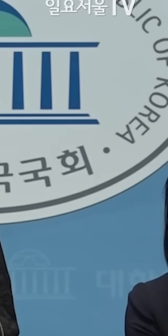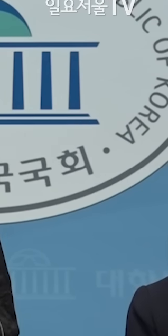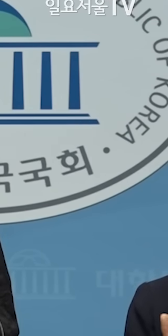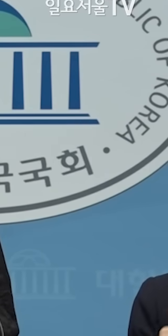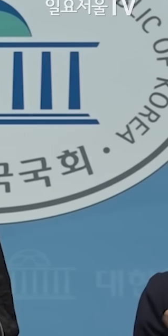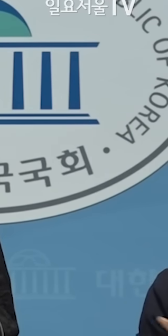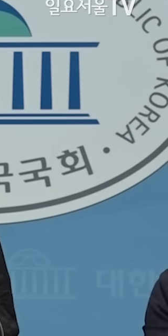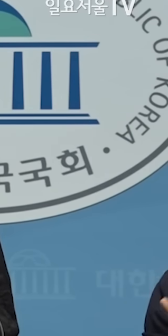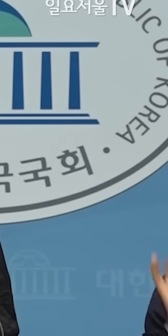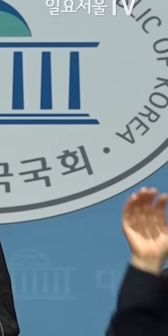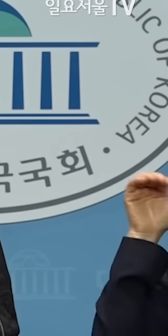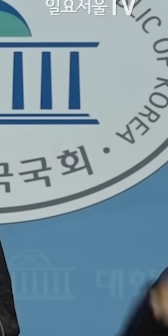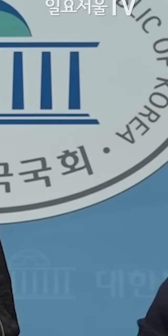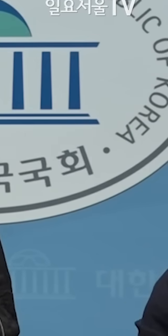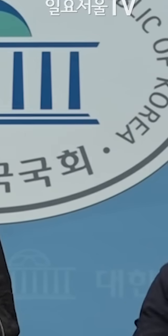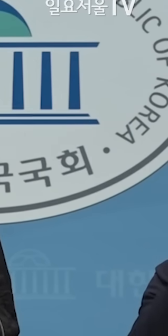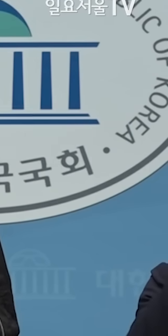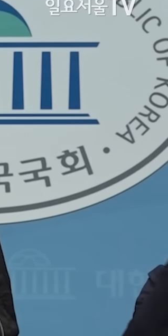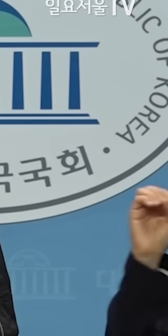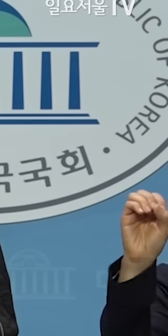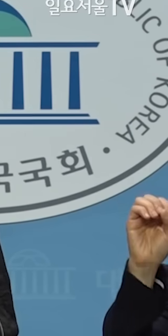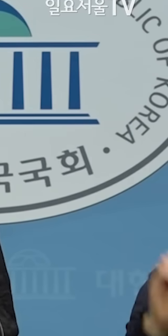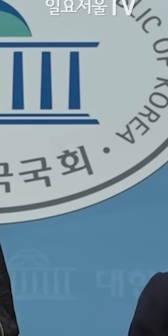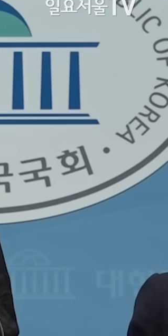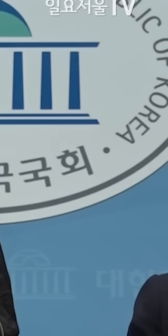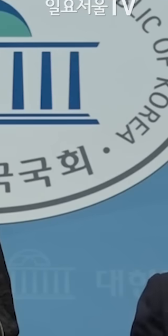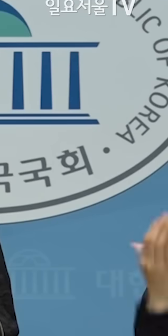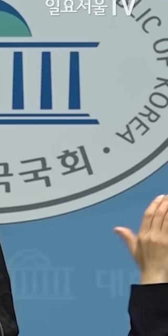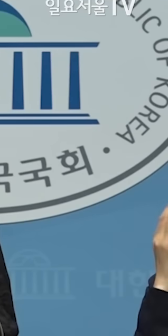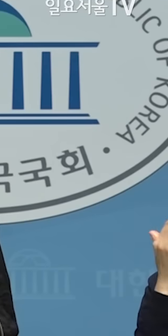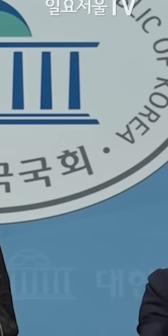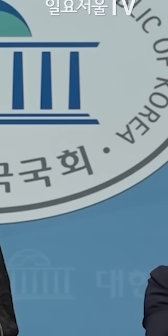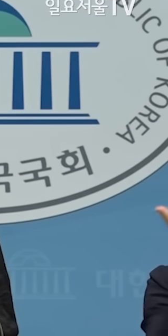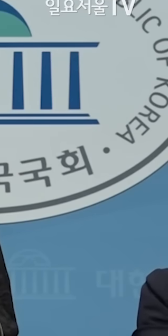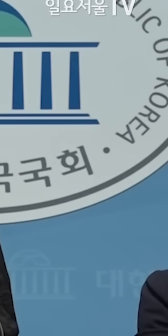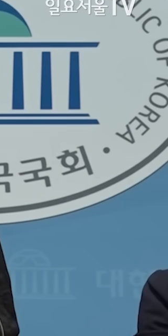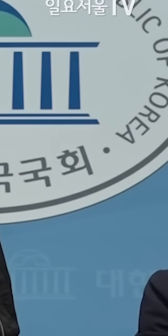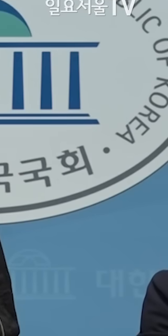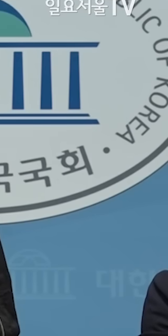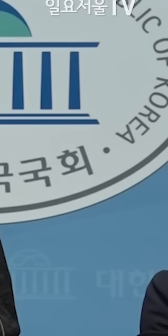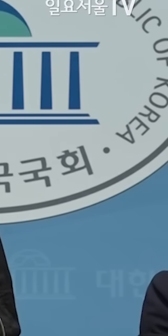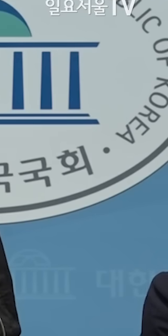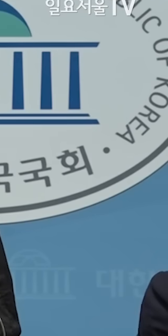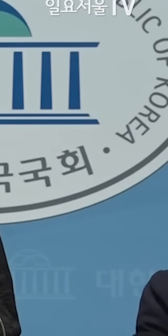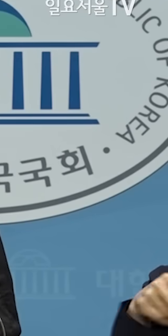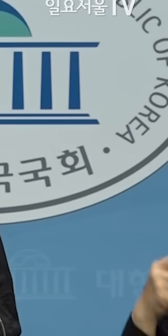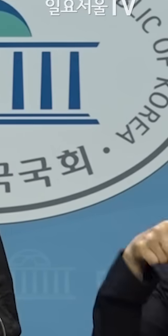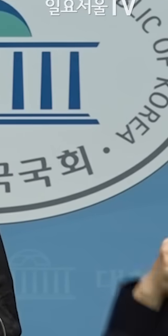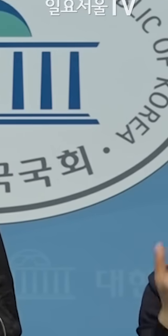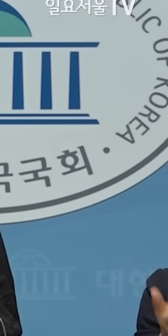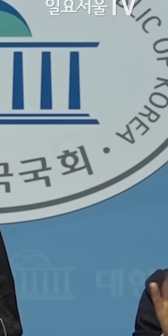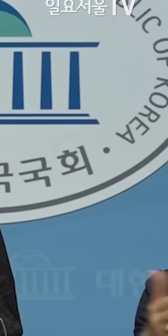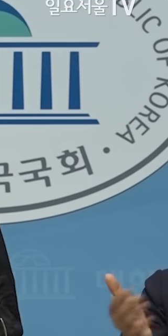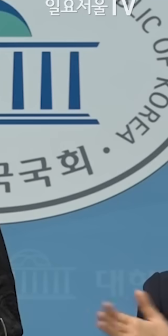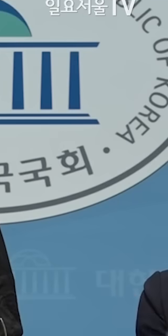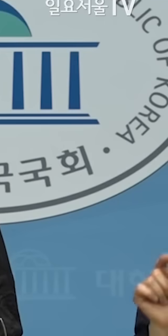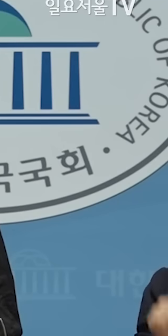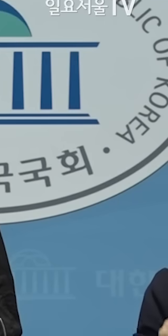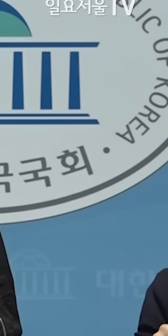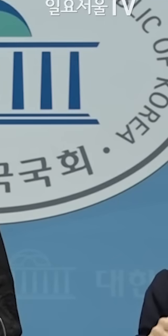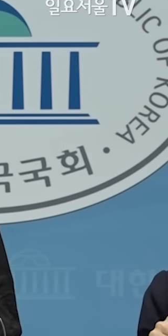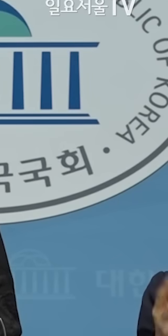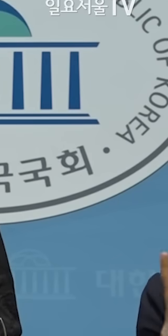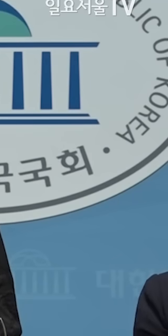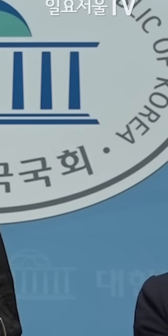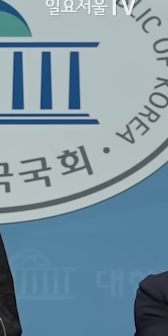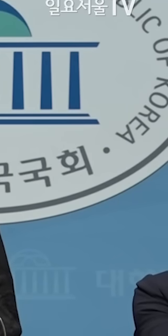지지율은 당연히 0% 기록하고 있습니다 최근 2030세대에서 조국 신당에 대한 검색량이 폭증했다고